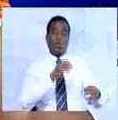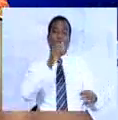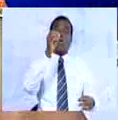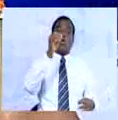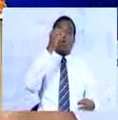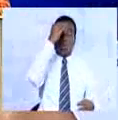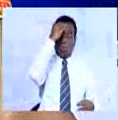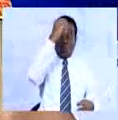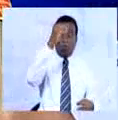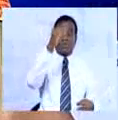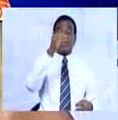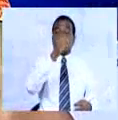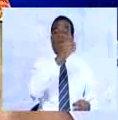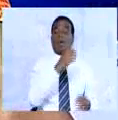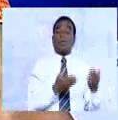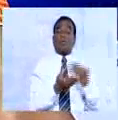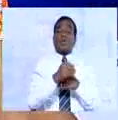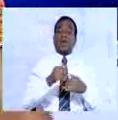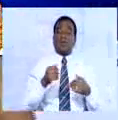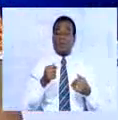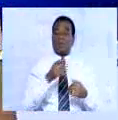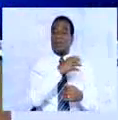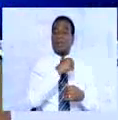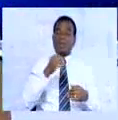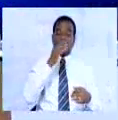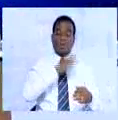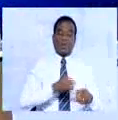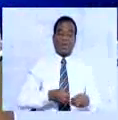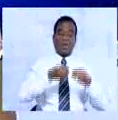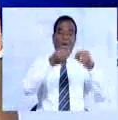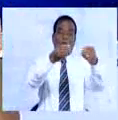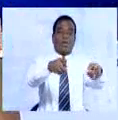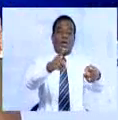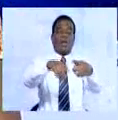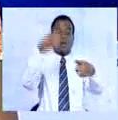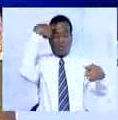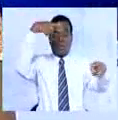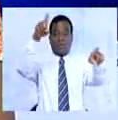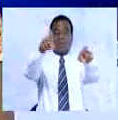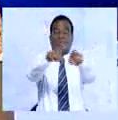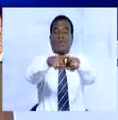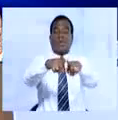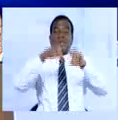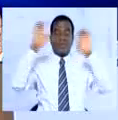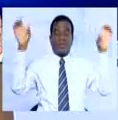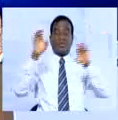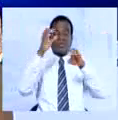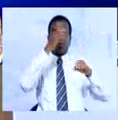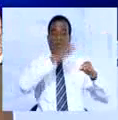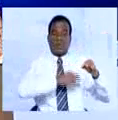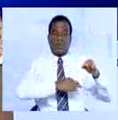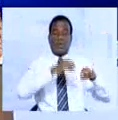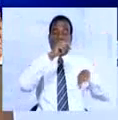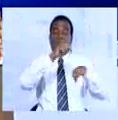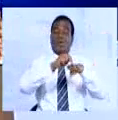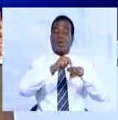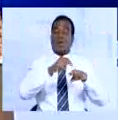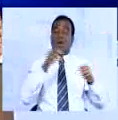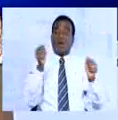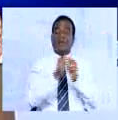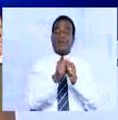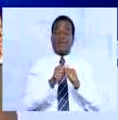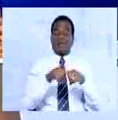national ivoirien par la grande chancelière. La médaille a été remise à son frère. Cérémonie de décoration à titre posthume